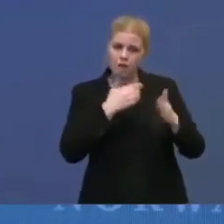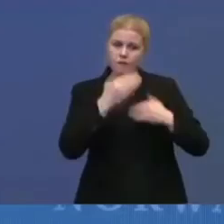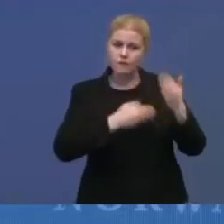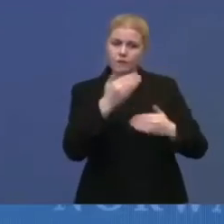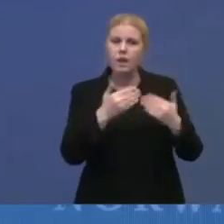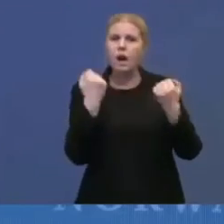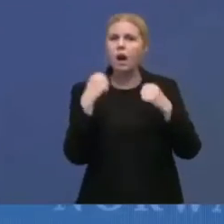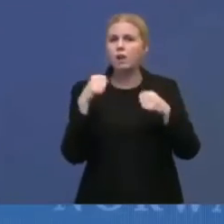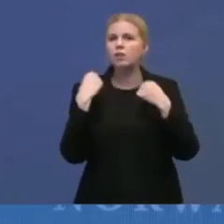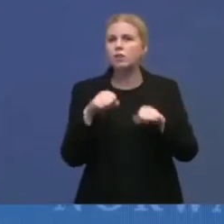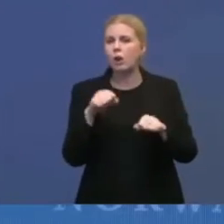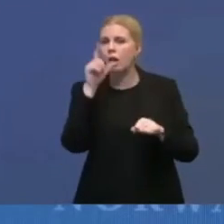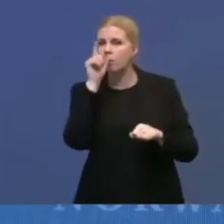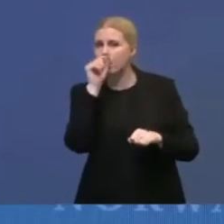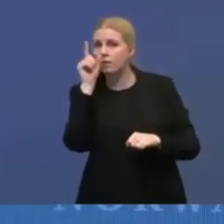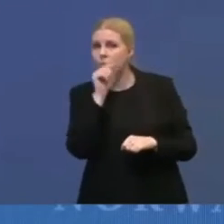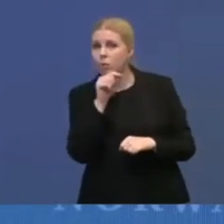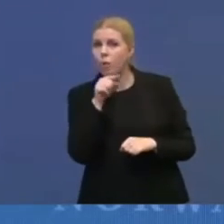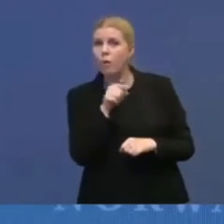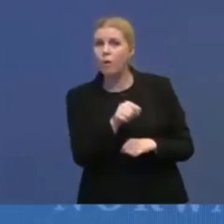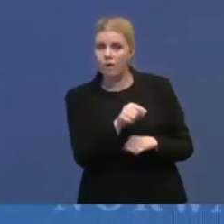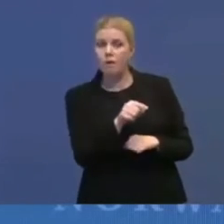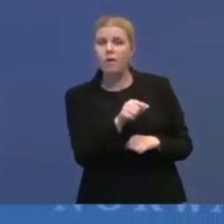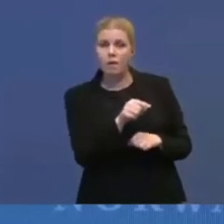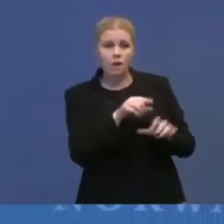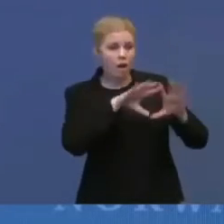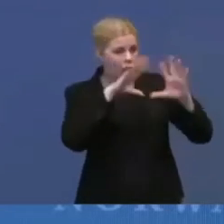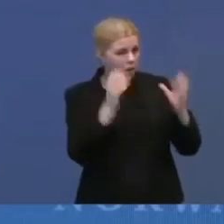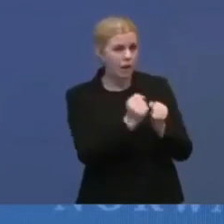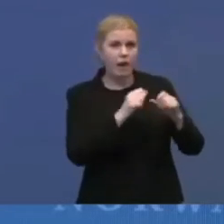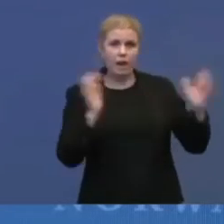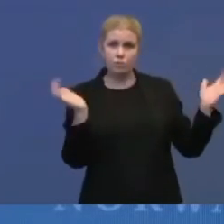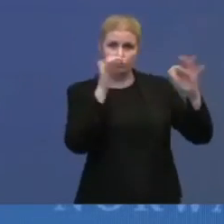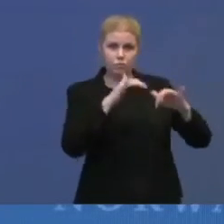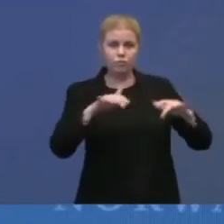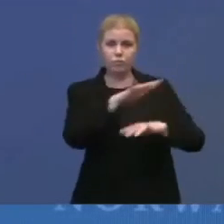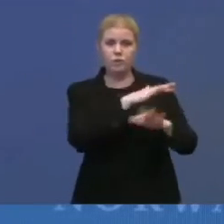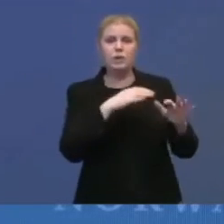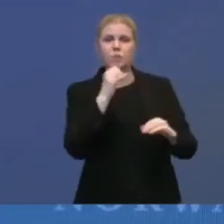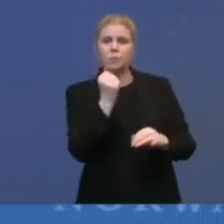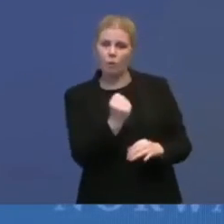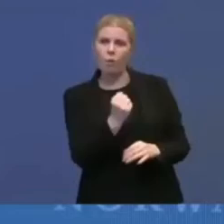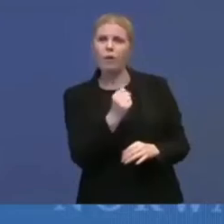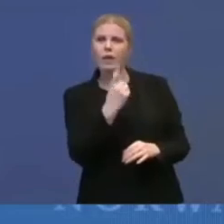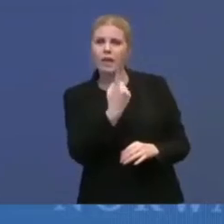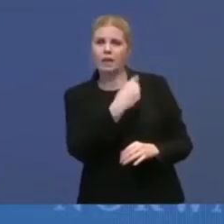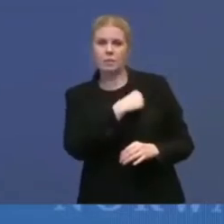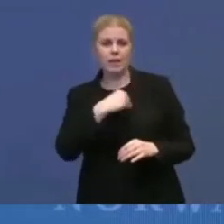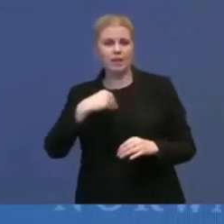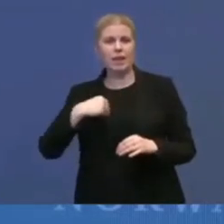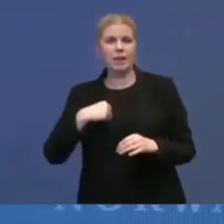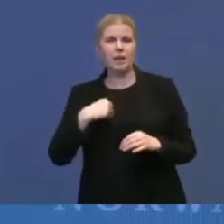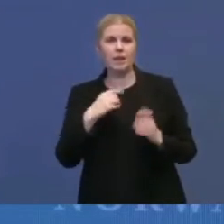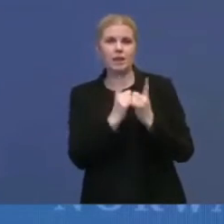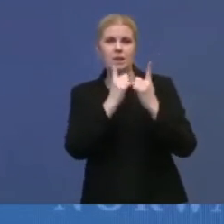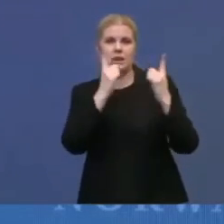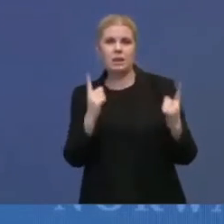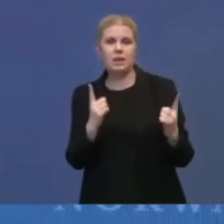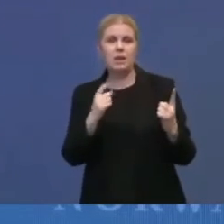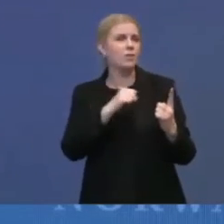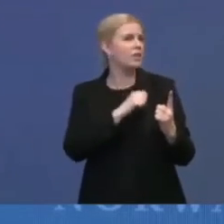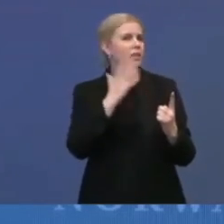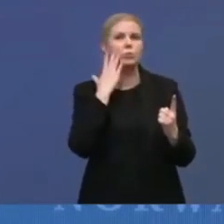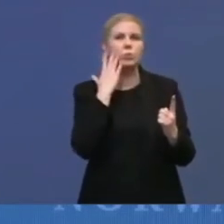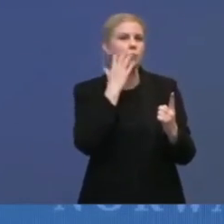qabi yaalkwa ay hubeyaan inda manzatka meesas jooga an islaadda ganein aama si lamida isu gudda waini a